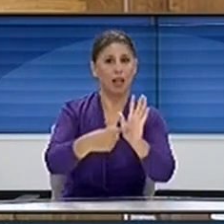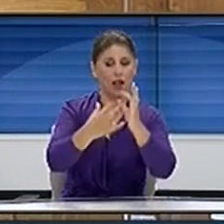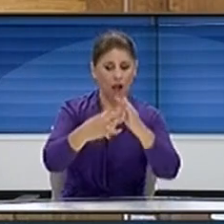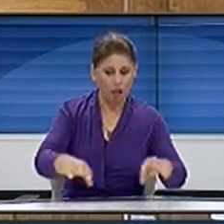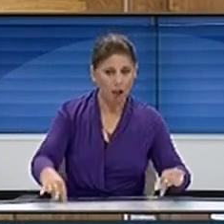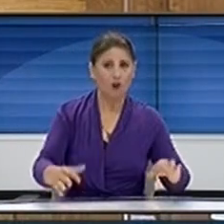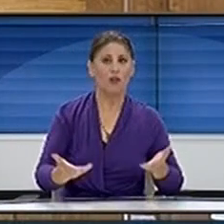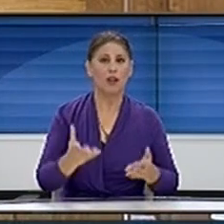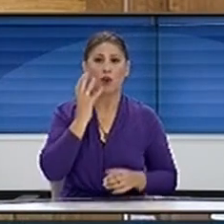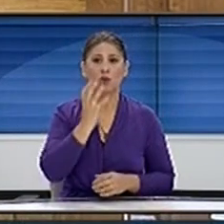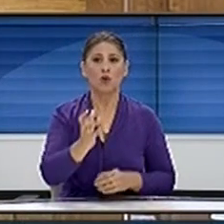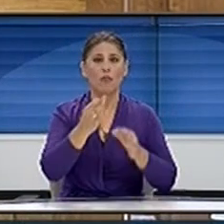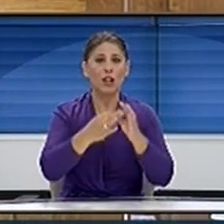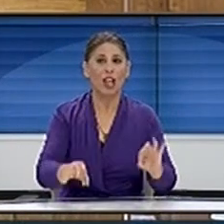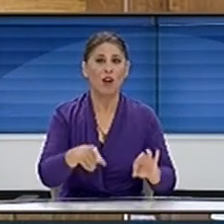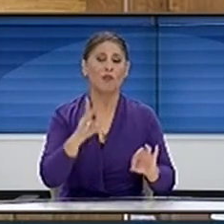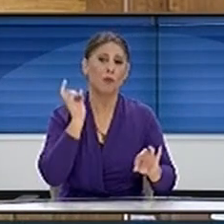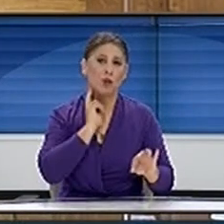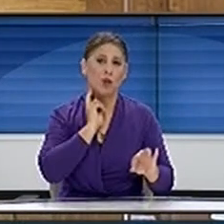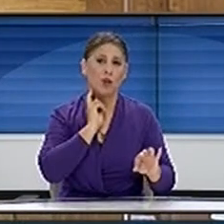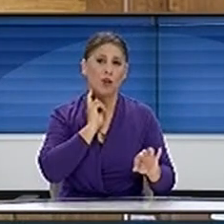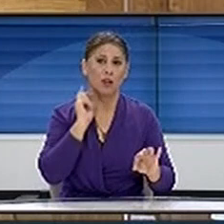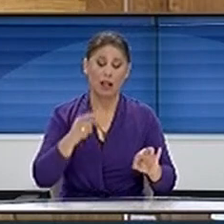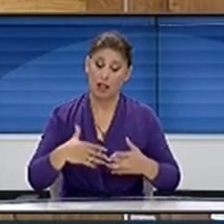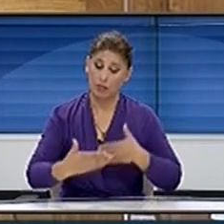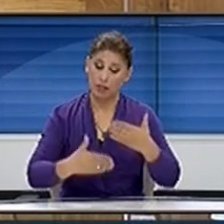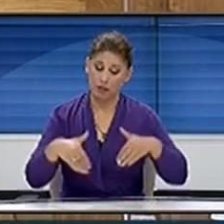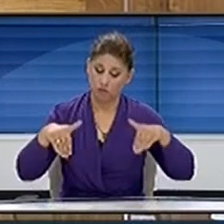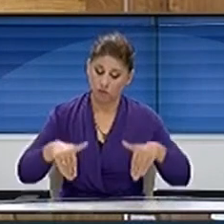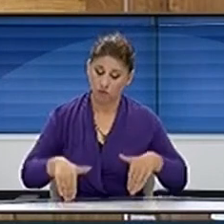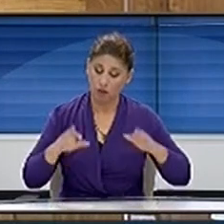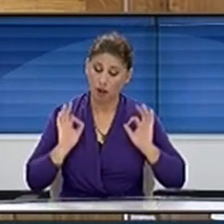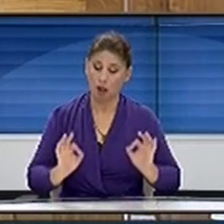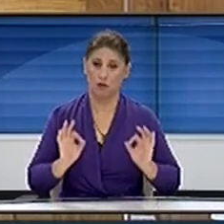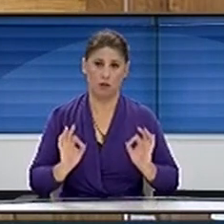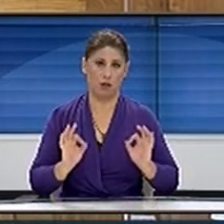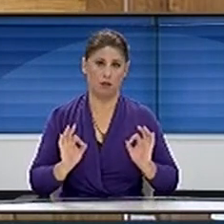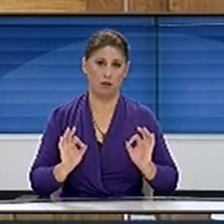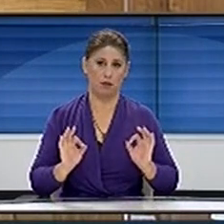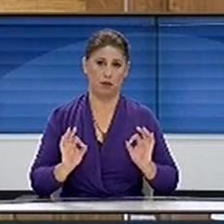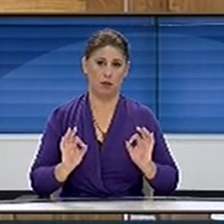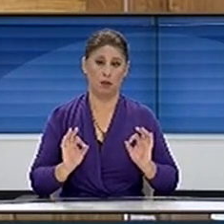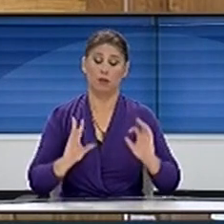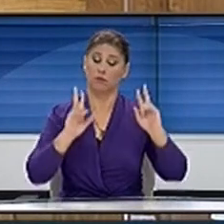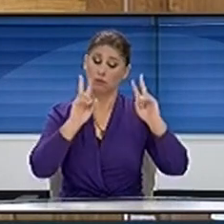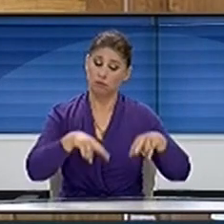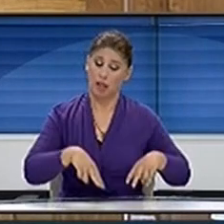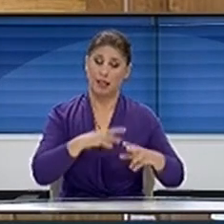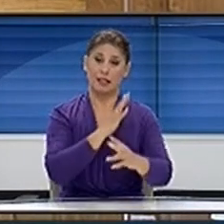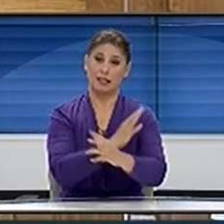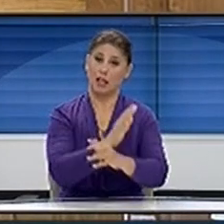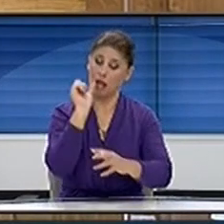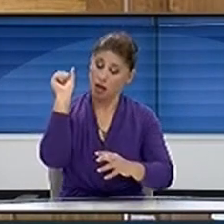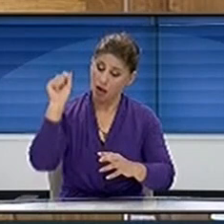ένα σοβαρό κενό σε αυτό το πρωτόκολλο. Η διαδικασία τηρήθηκε κανονικά, με την έγκριση της